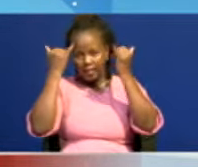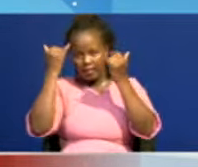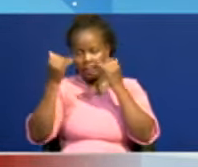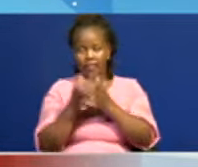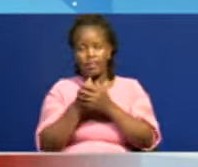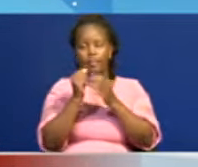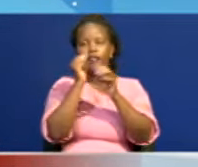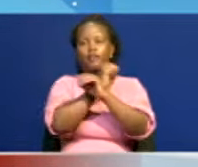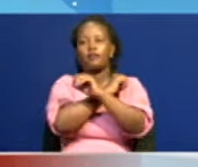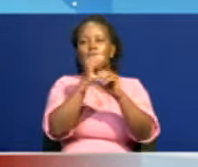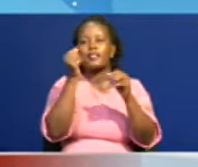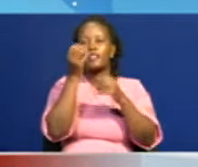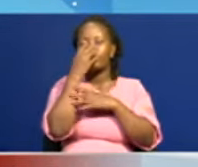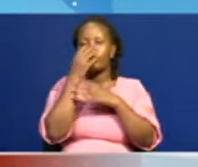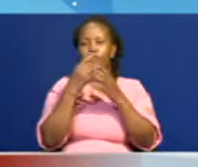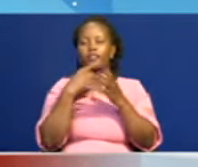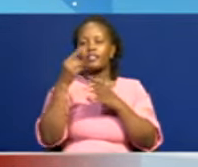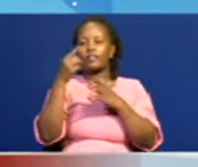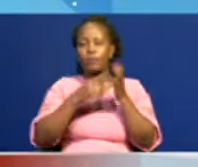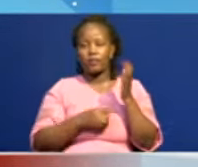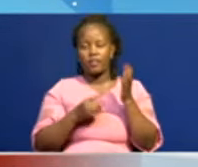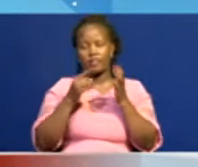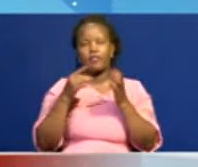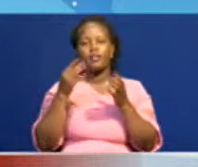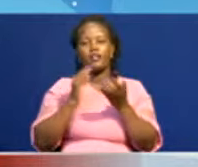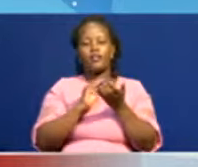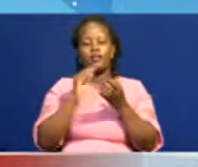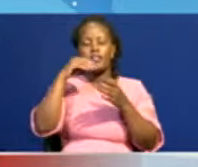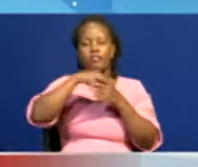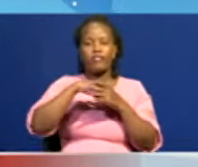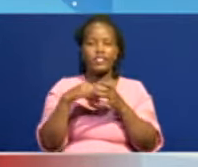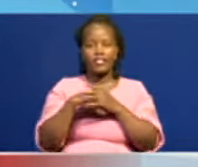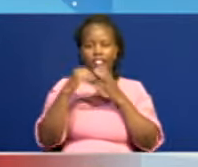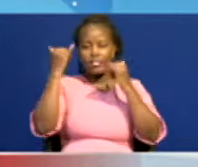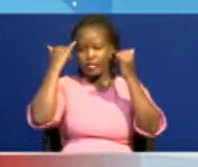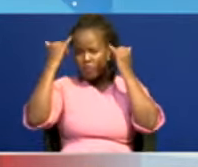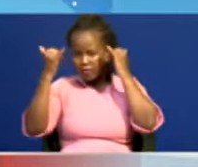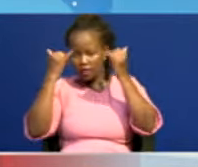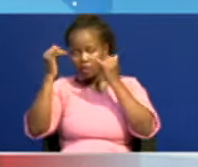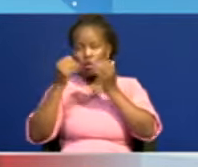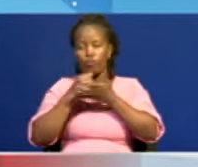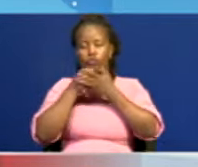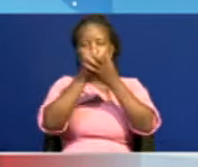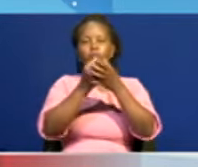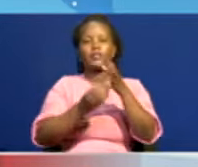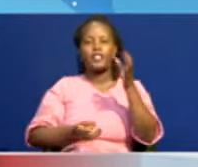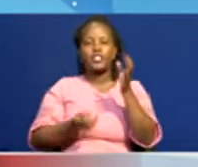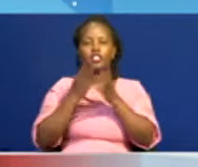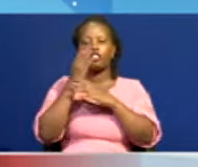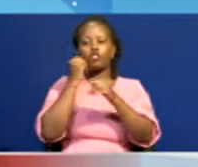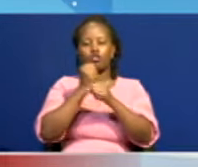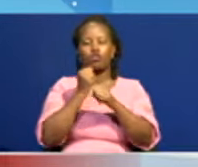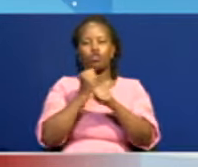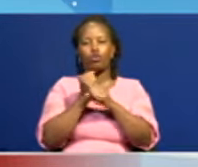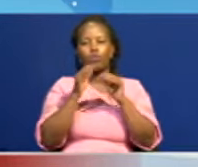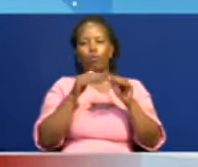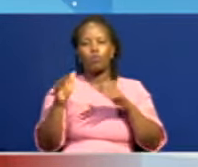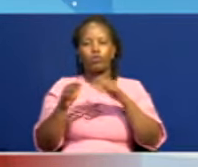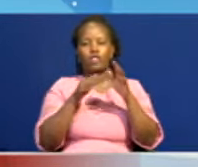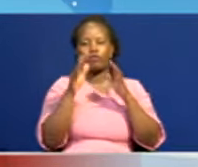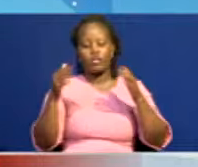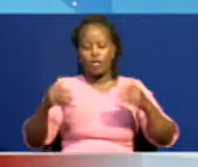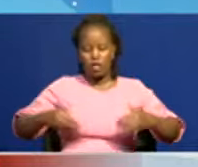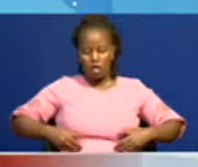na kuongeza ufadhili kwa mpango utafiti utasaidia katika kubuni nafasi za ajira kwa vijana. Rais William